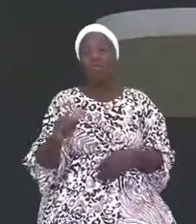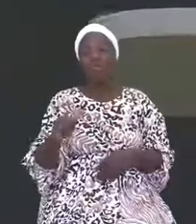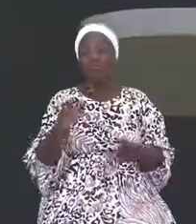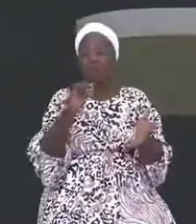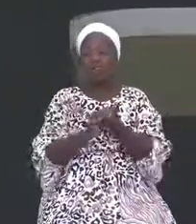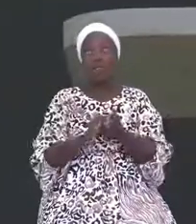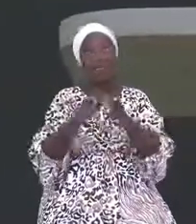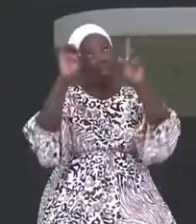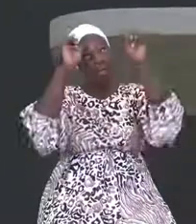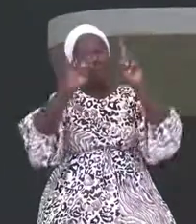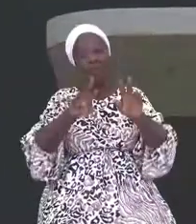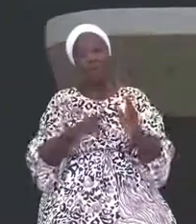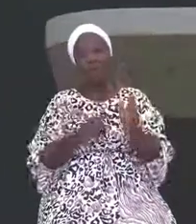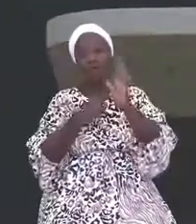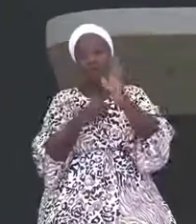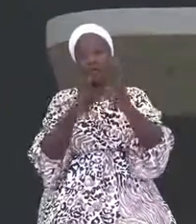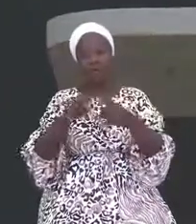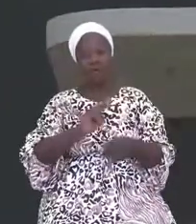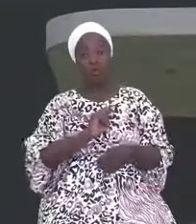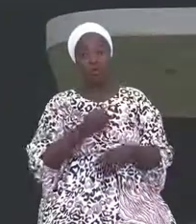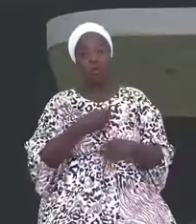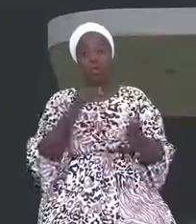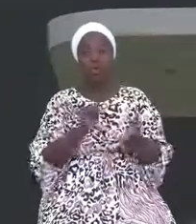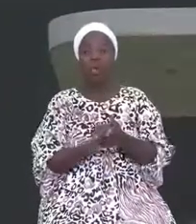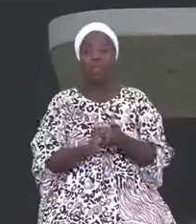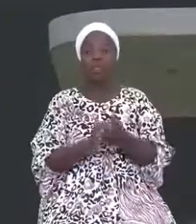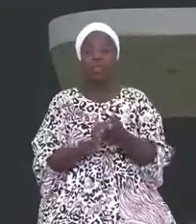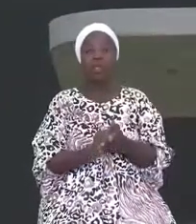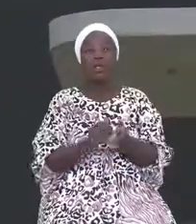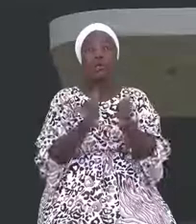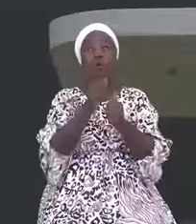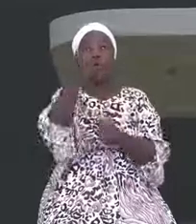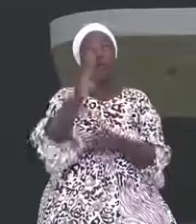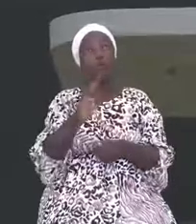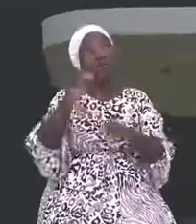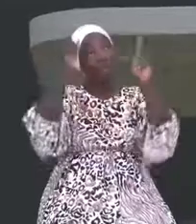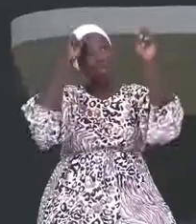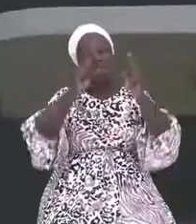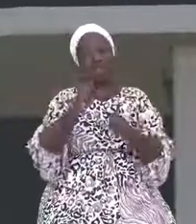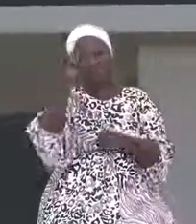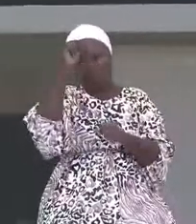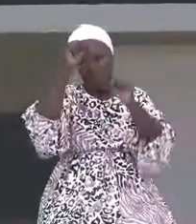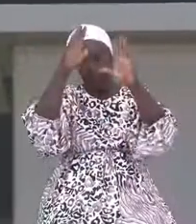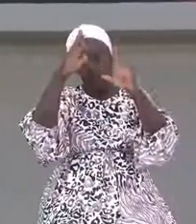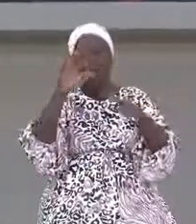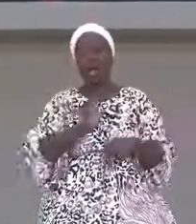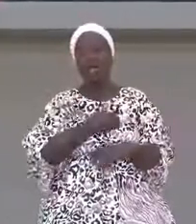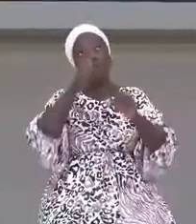nous révèle qu'avec Dieu, son Père, notre Père, qu'avec ce